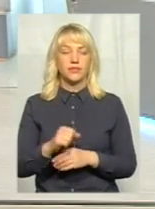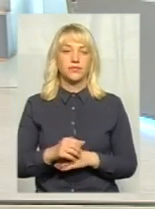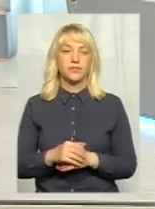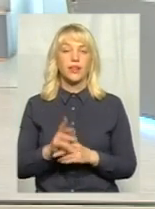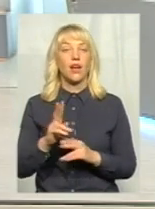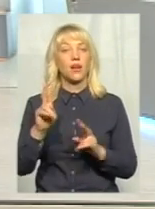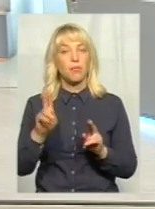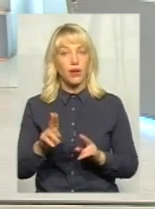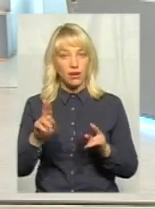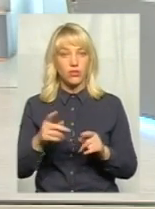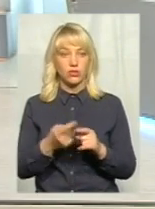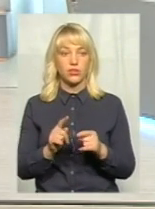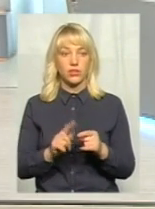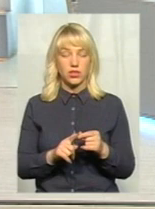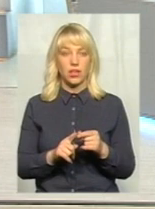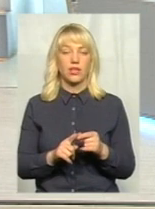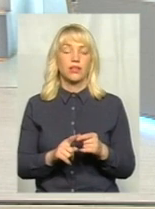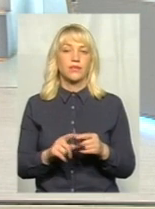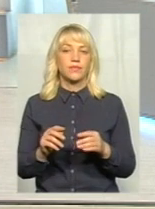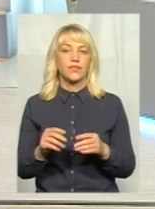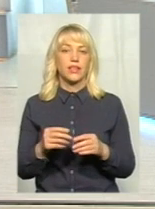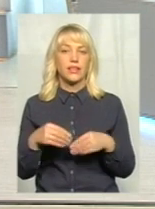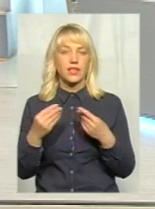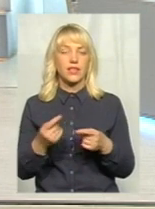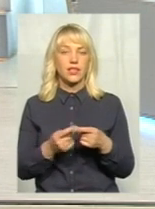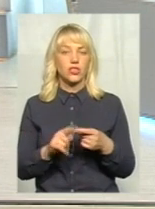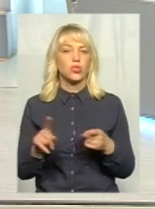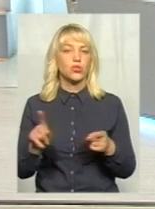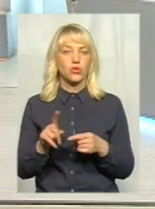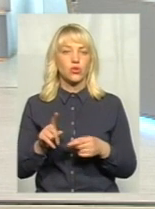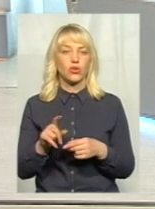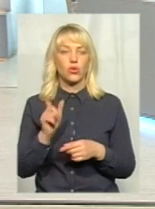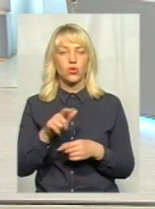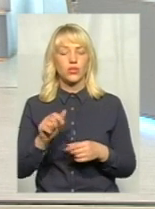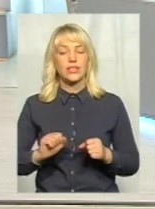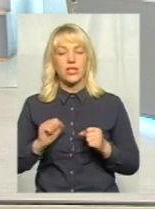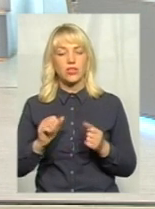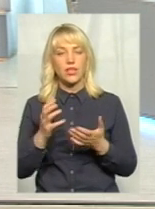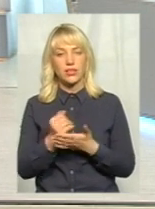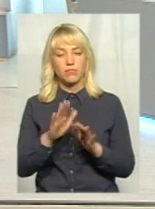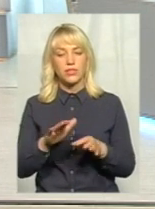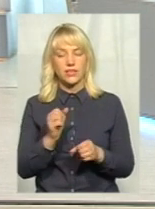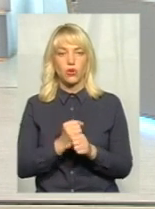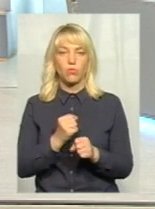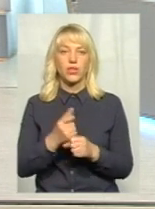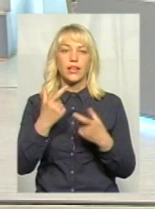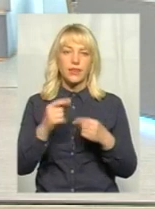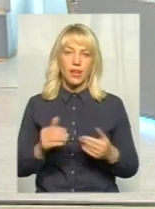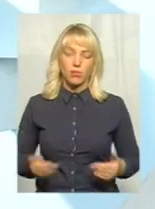Як правило, це тягне за собою те, що люди стараються все-таки знаходити місце роботи або там, де вони проживають, або вже,